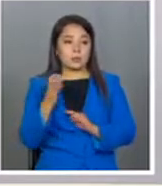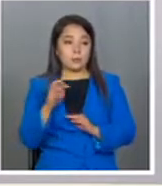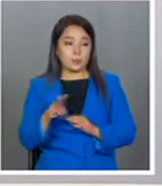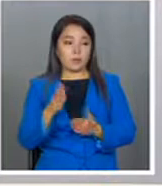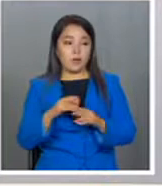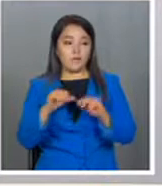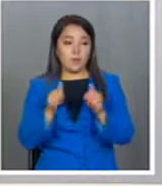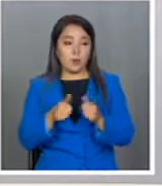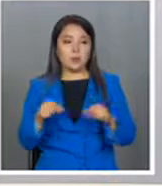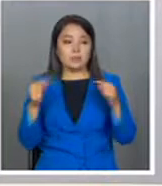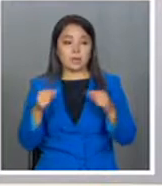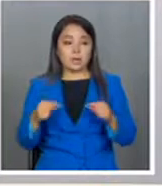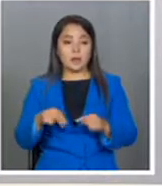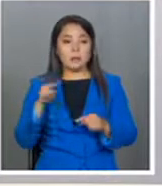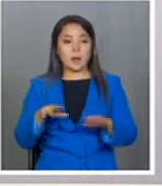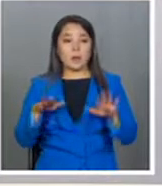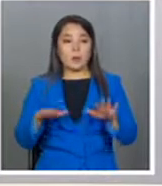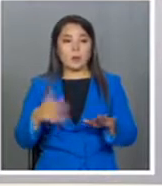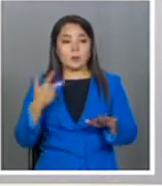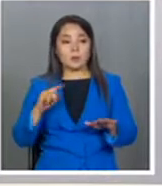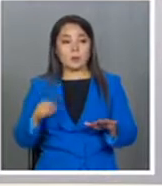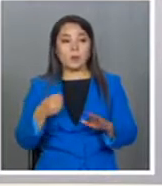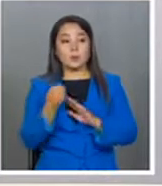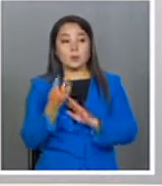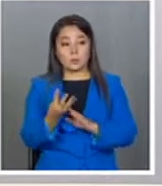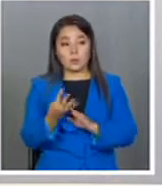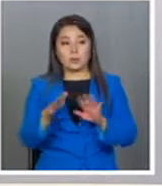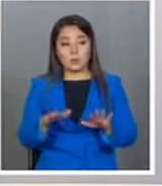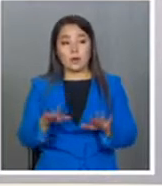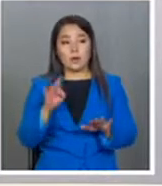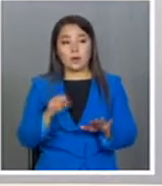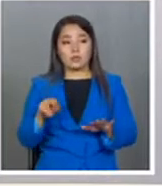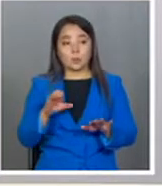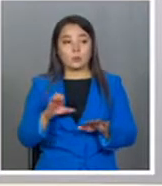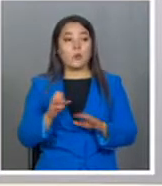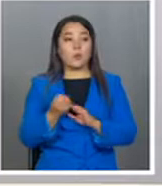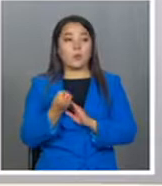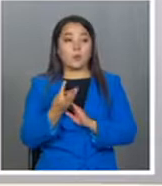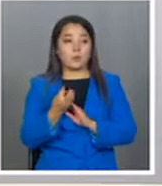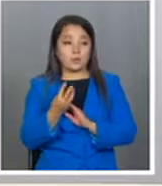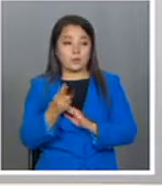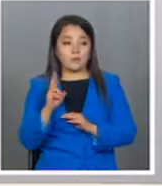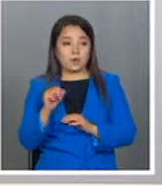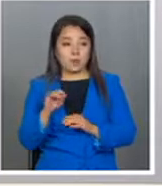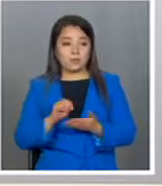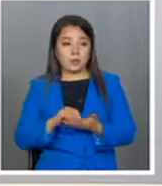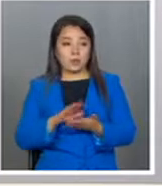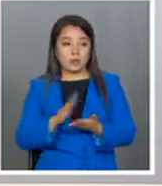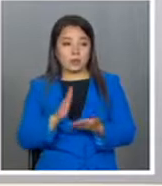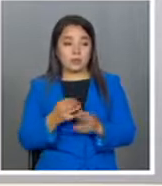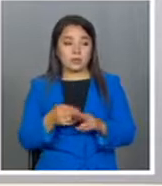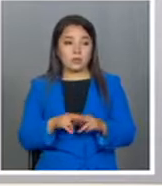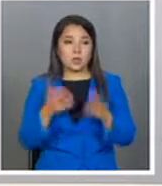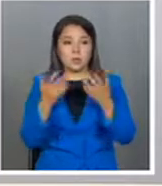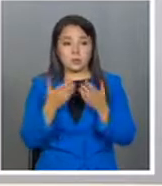формулаға сәйкес пидің орнына 3.14-ті қоямыз. Радиусы 13, яғни 13-тің квадрат жазылады. Бұл жердегі есептеулерді